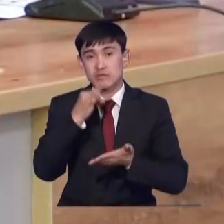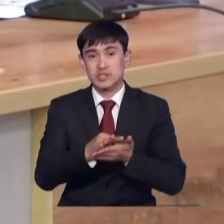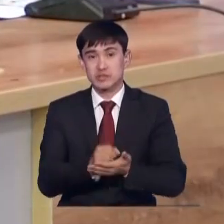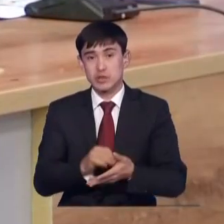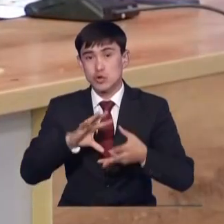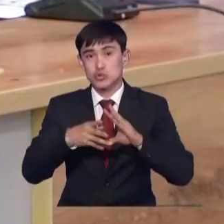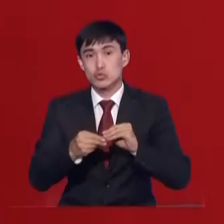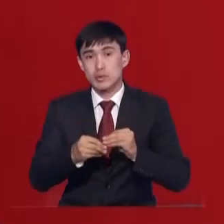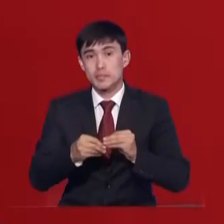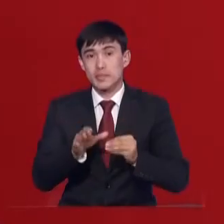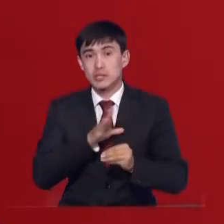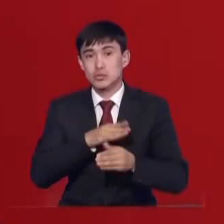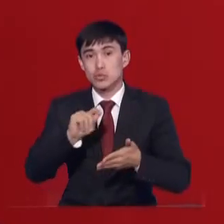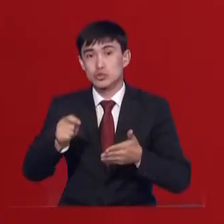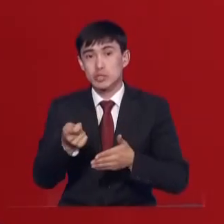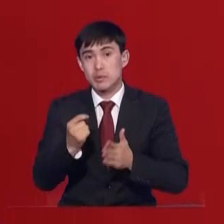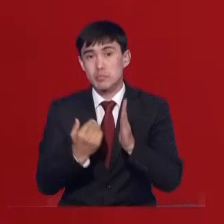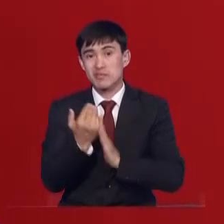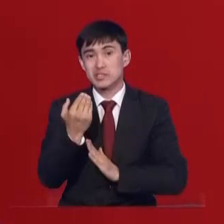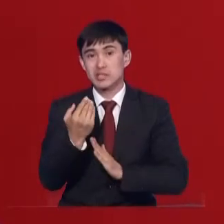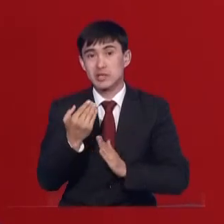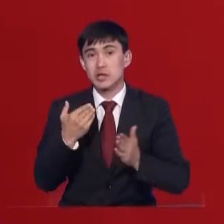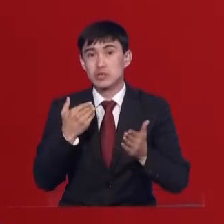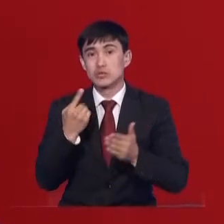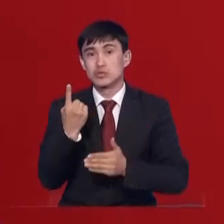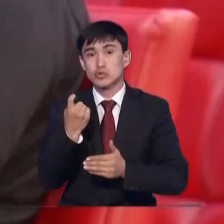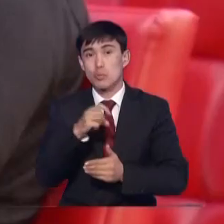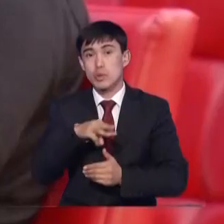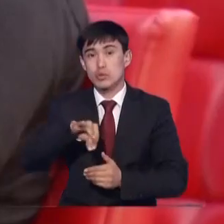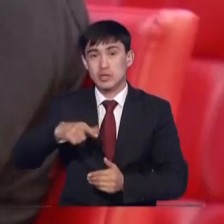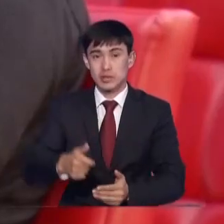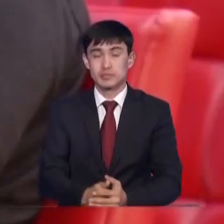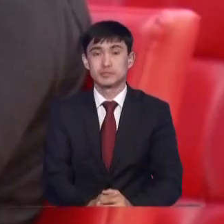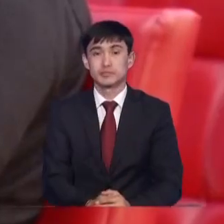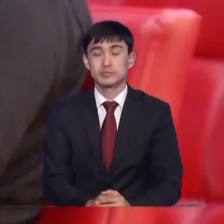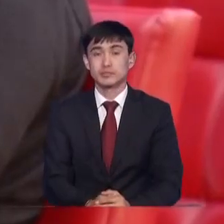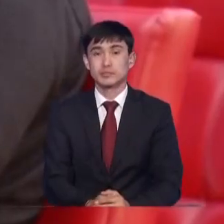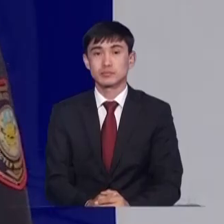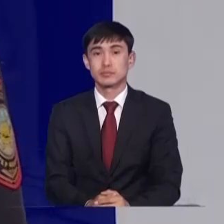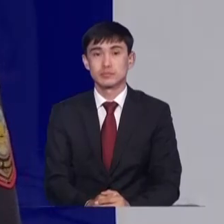ответственности сумма нанесённого ущерба превысила отметку в 100 млн теньге